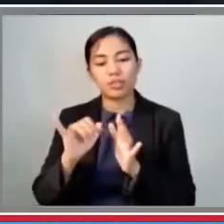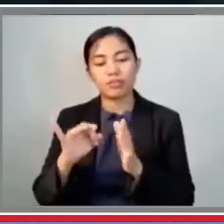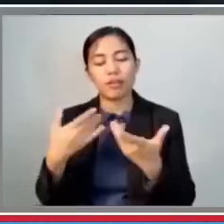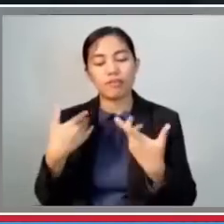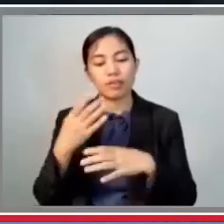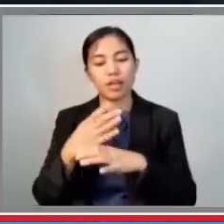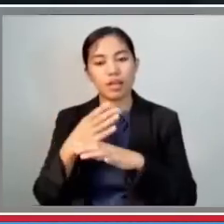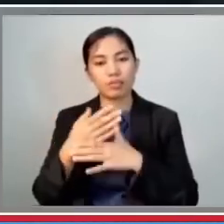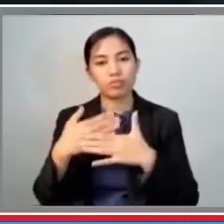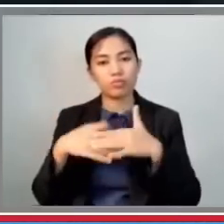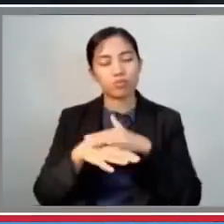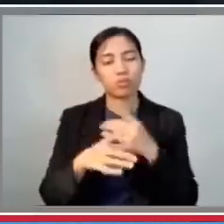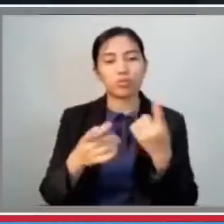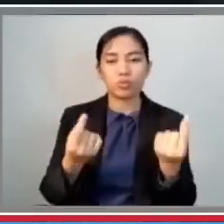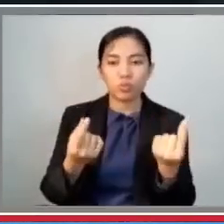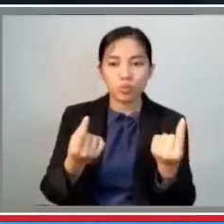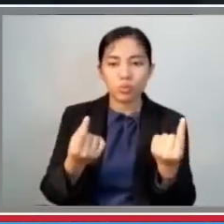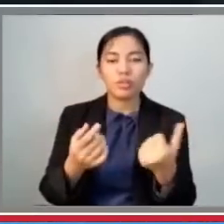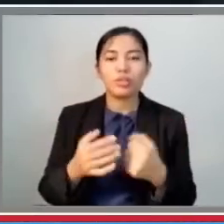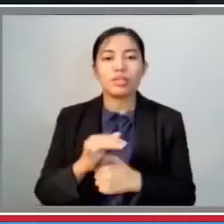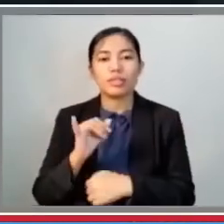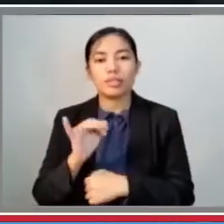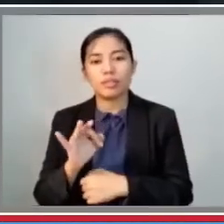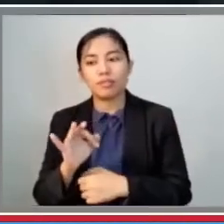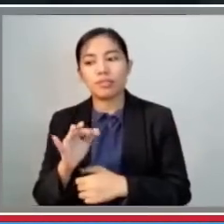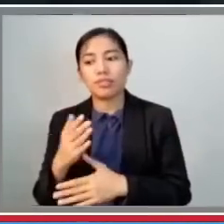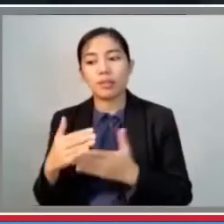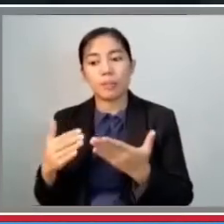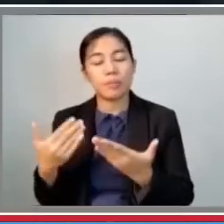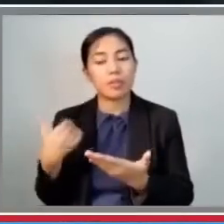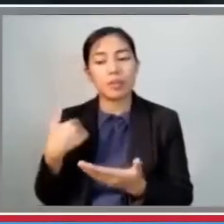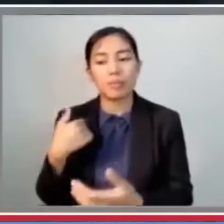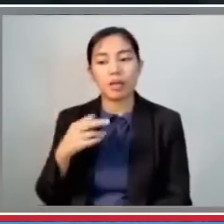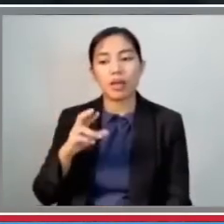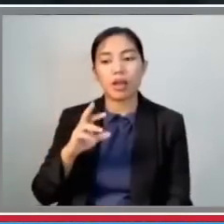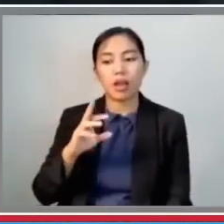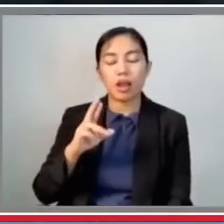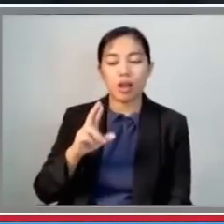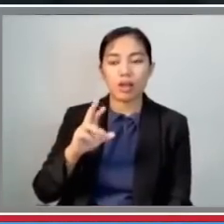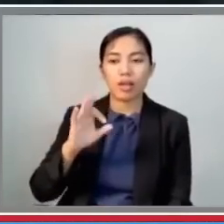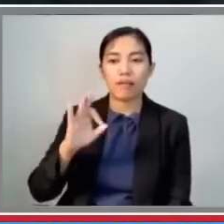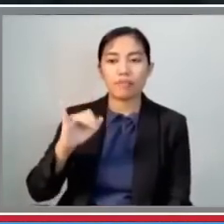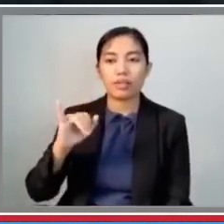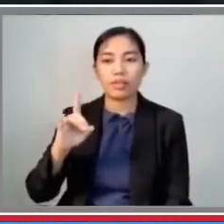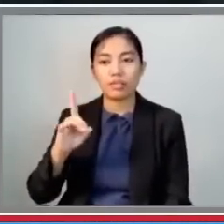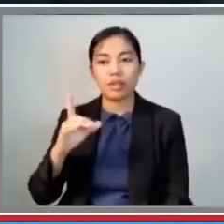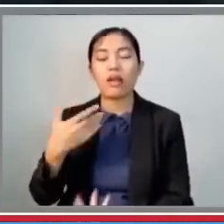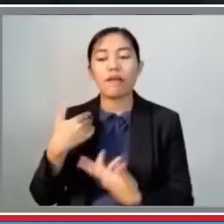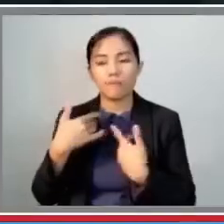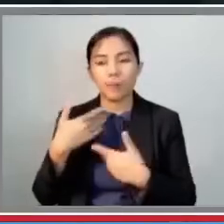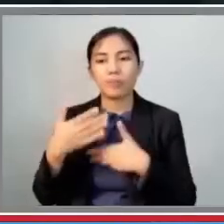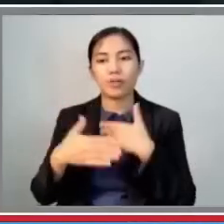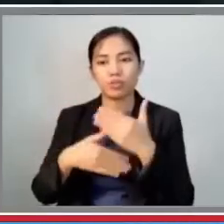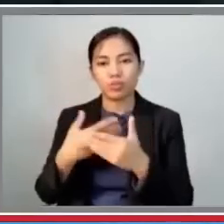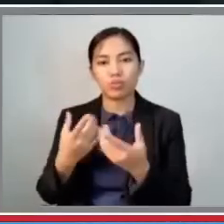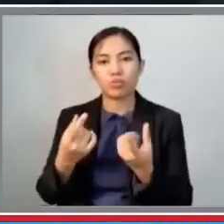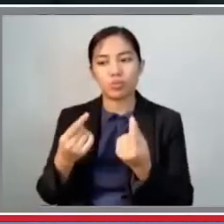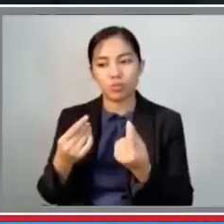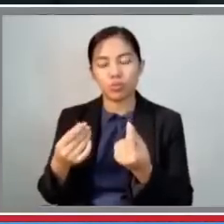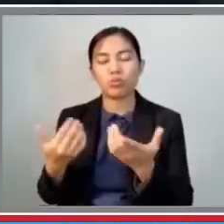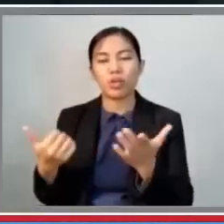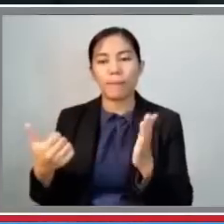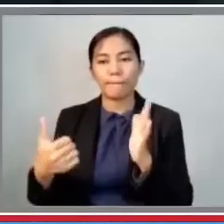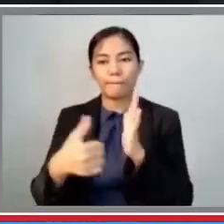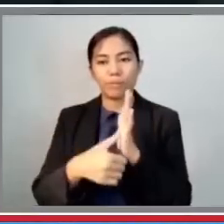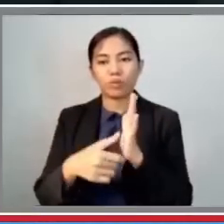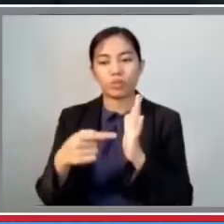ah mapadpad pa rin na walang RFID Ah meron na pa kaming procedure para magawi na malagyan kaagad ng RFID po ito mm at